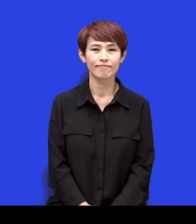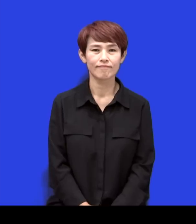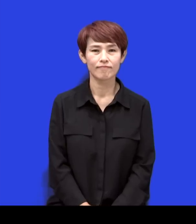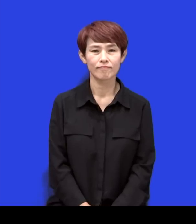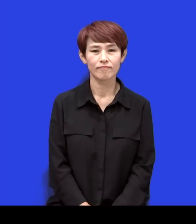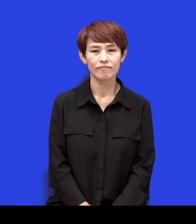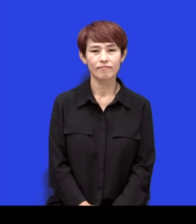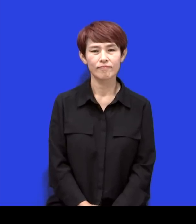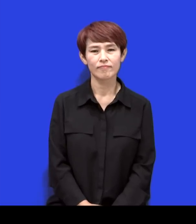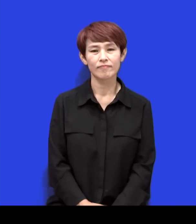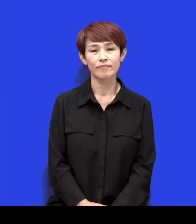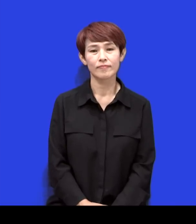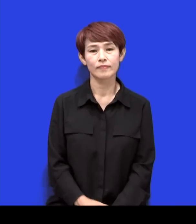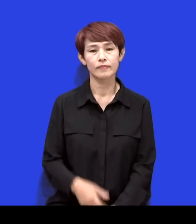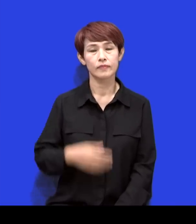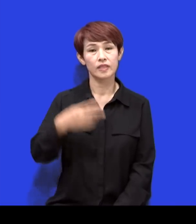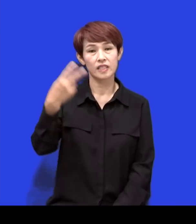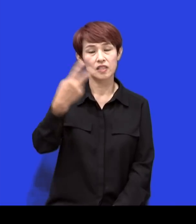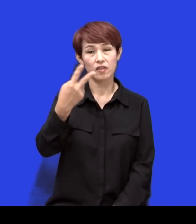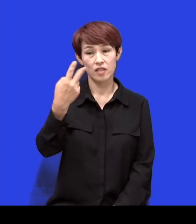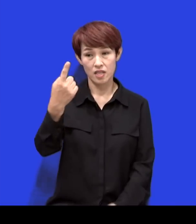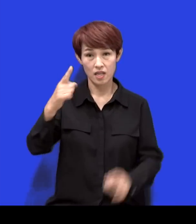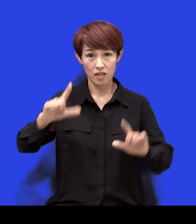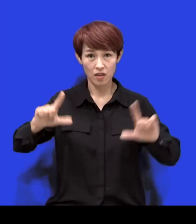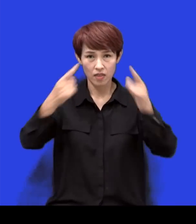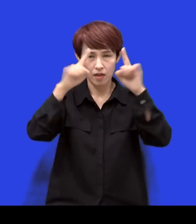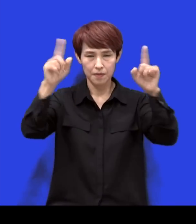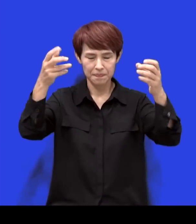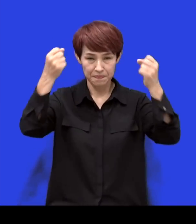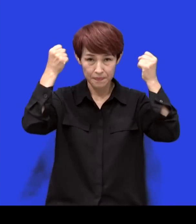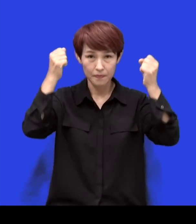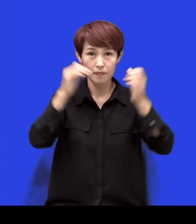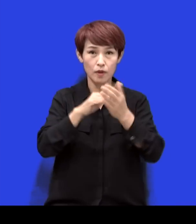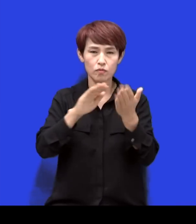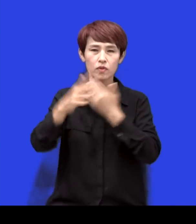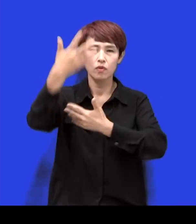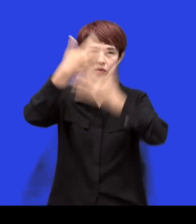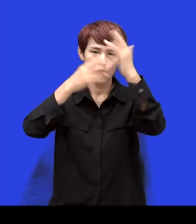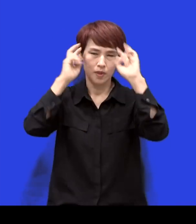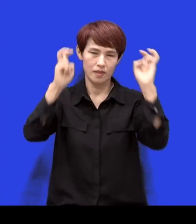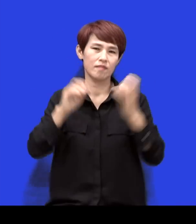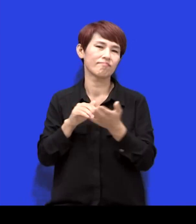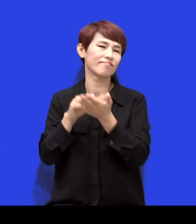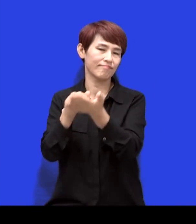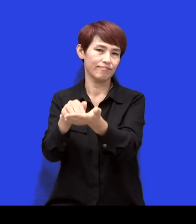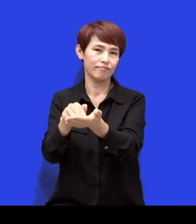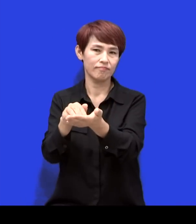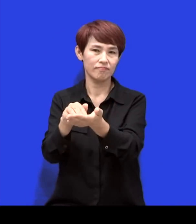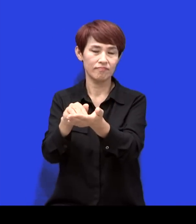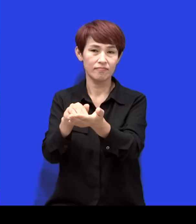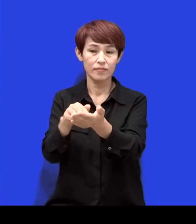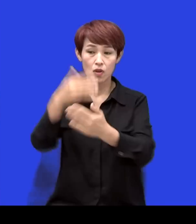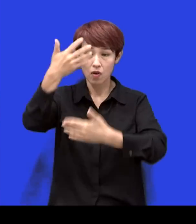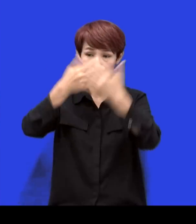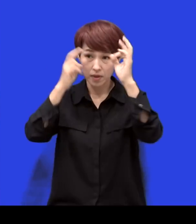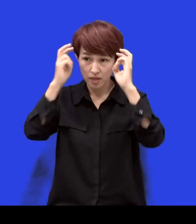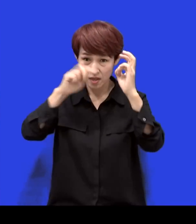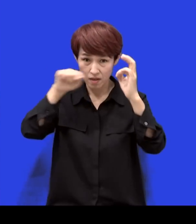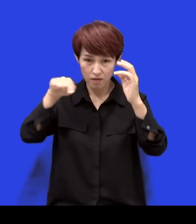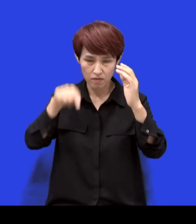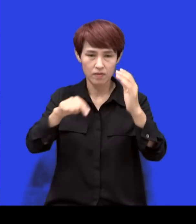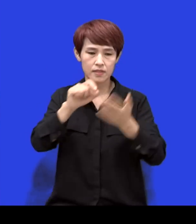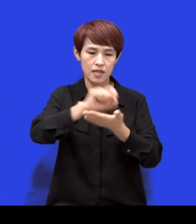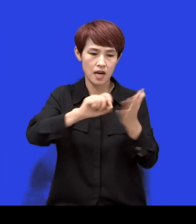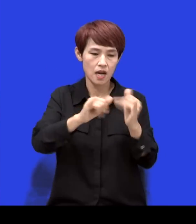그러니까 운 좋게 제가 2001년에 대학을 졸업하고 영화사에 취직을 했는데 네. 그땐 영화사에서 시나리오 작가들 월급을 주면서 모집을